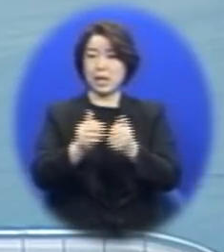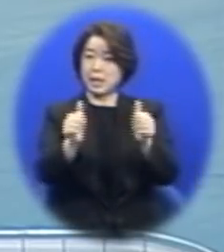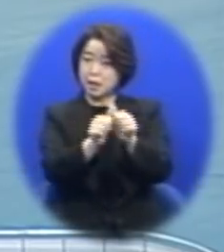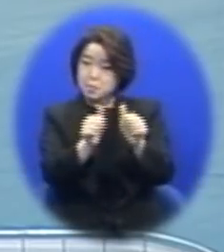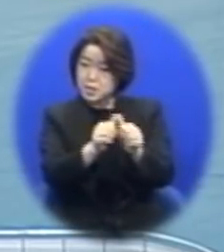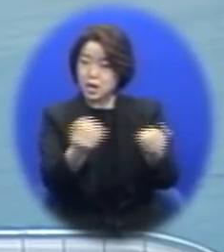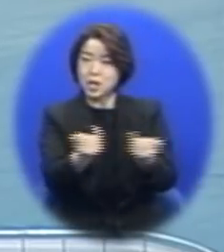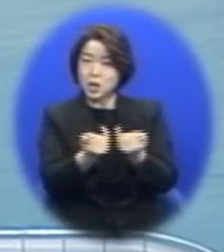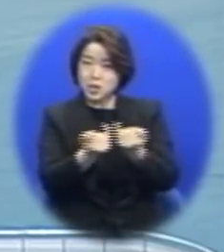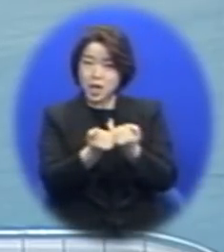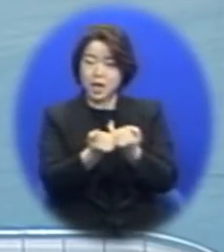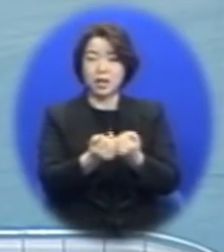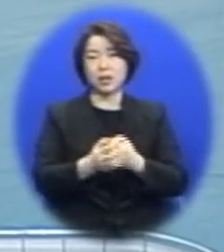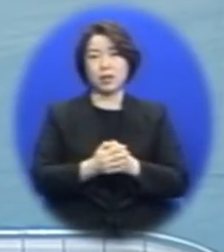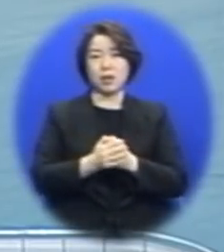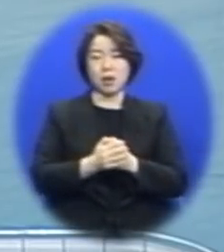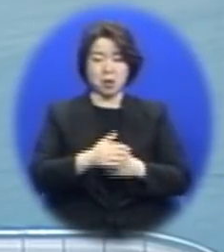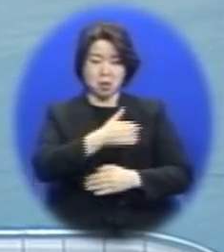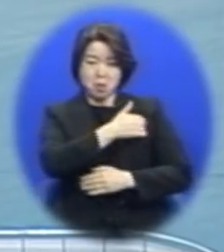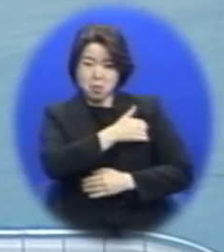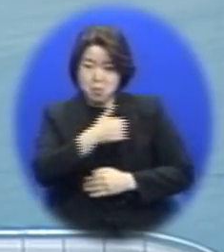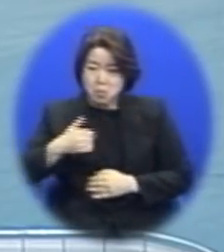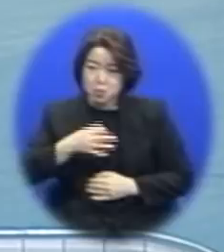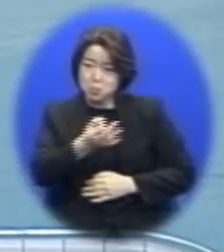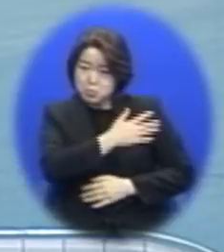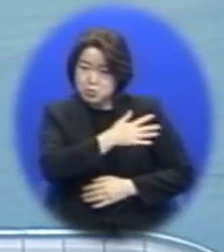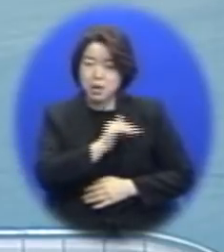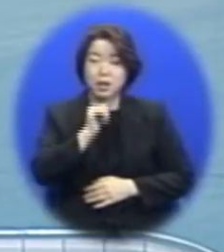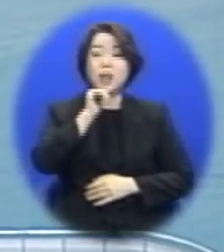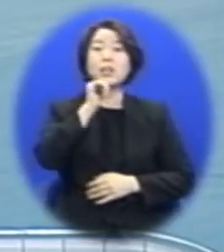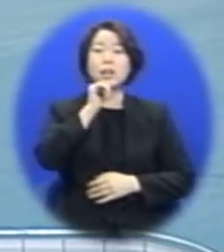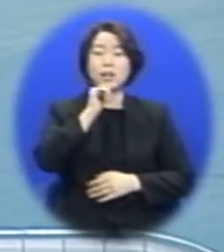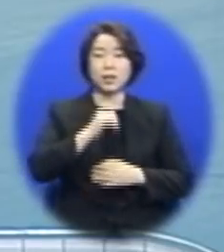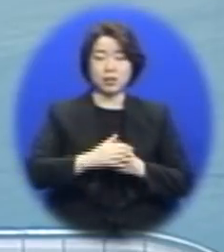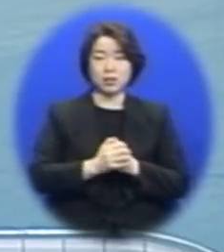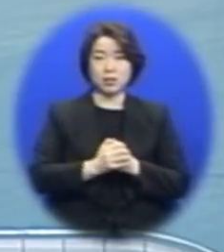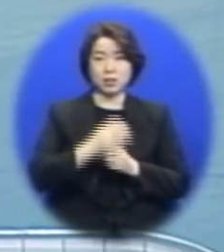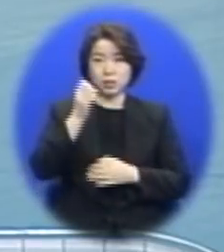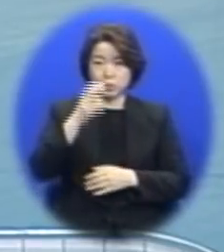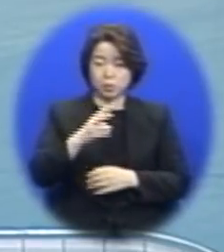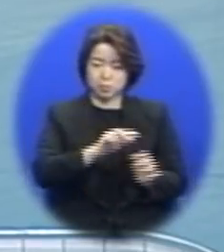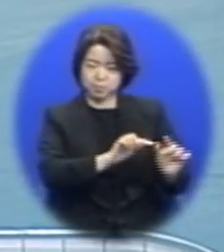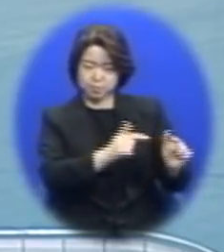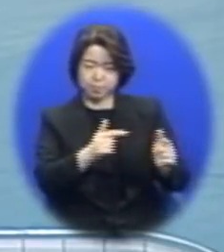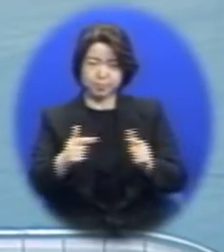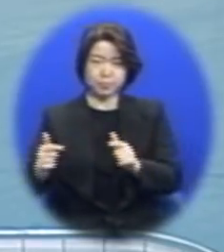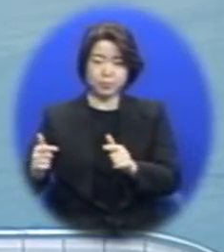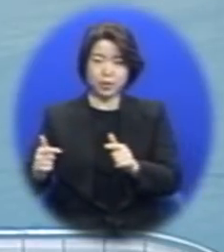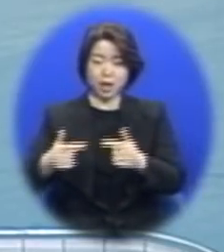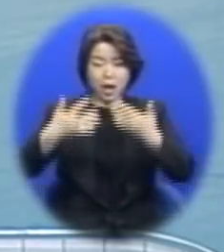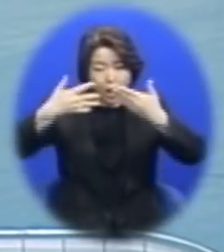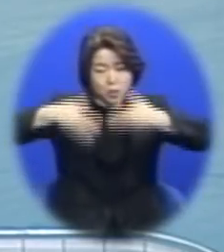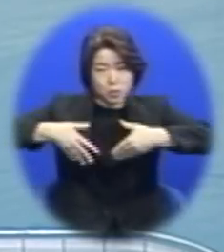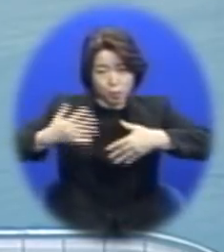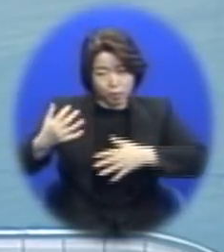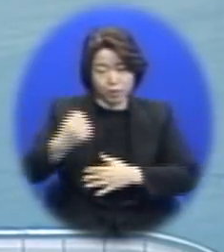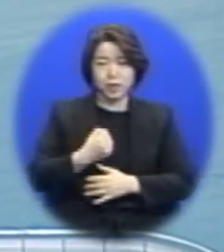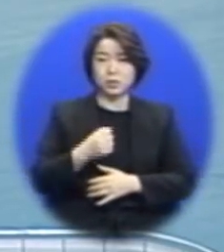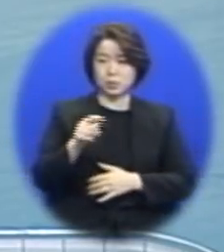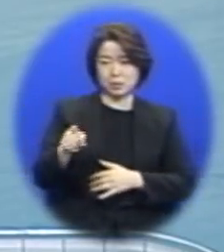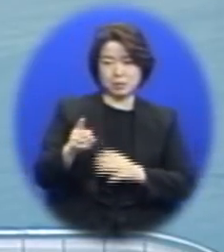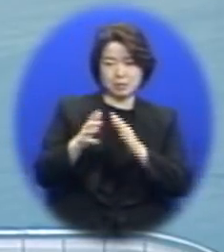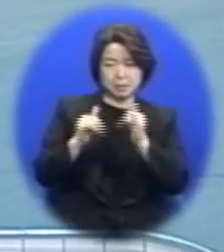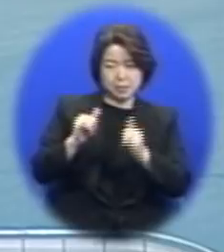여자냐, 넉넉하게 사냐 가난하게 사느냐, 여러 가지 조건으로